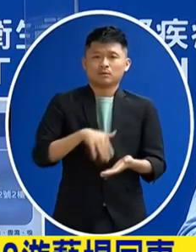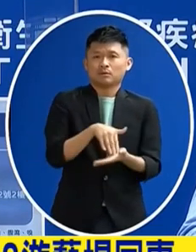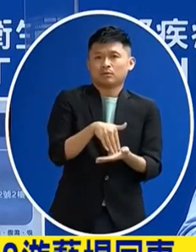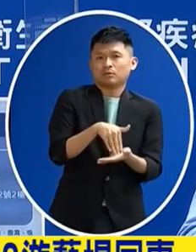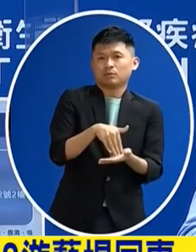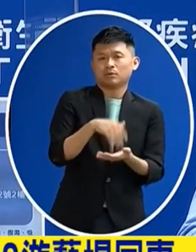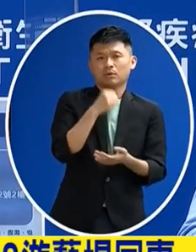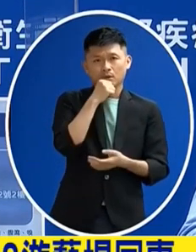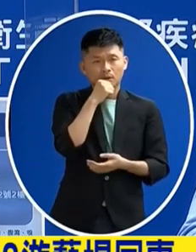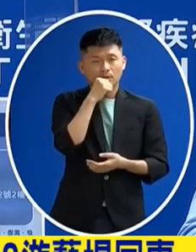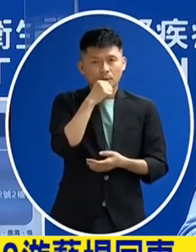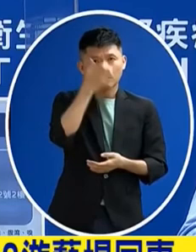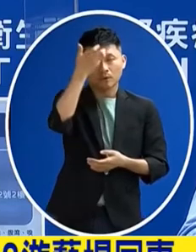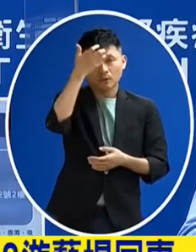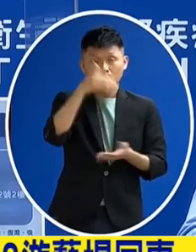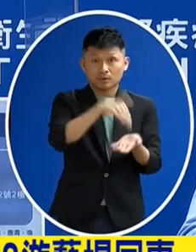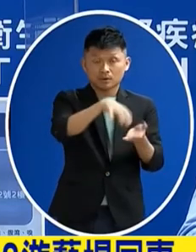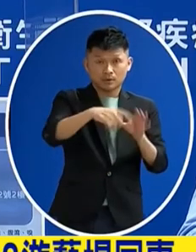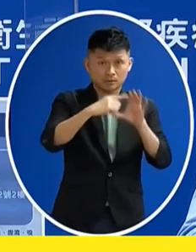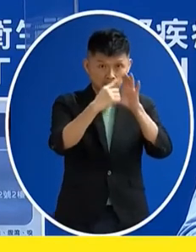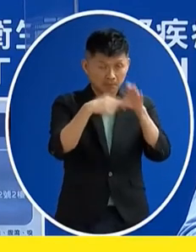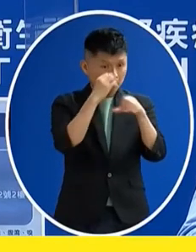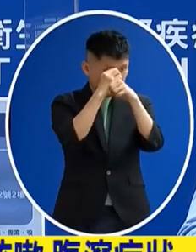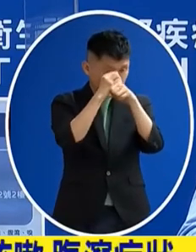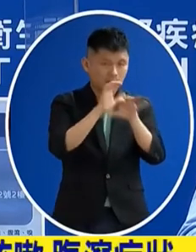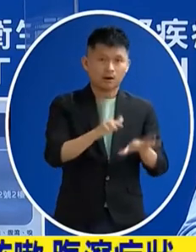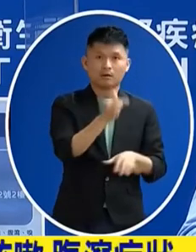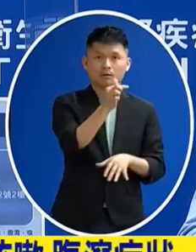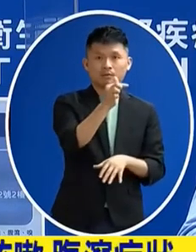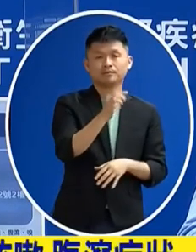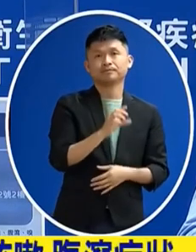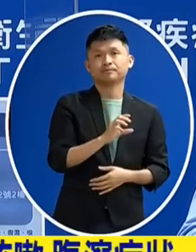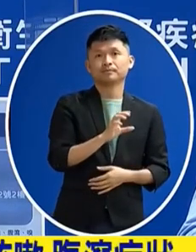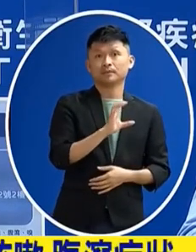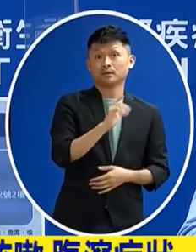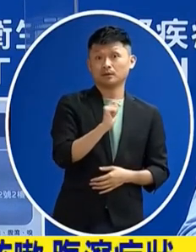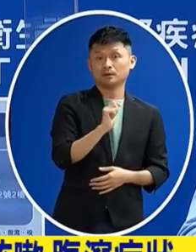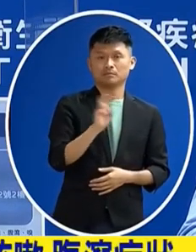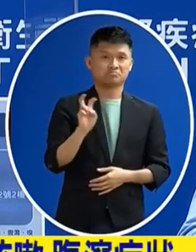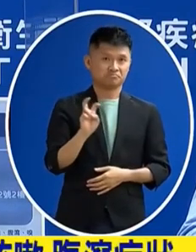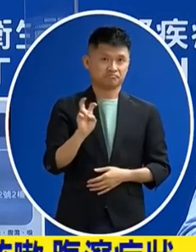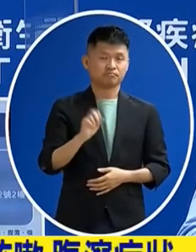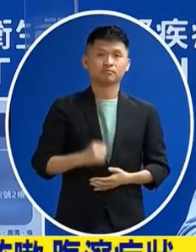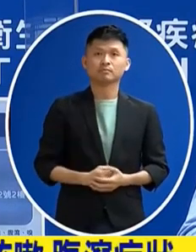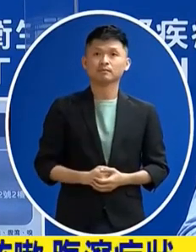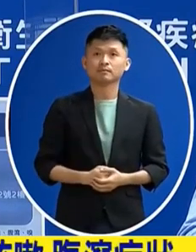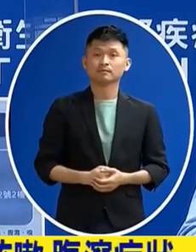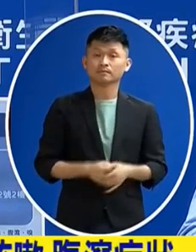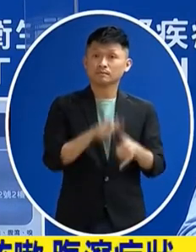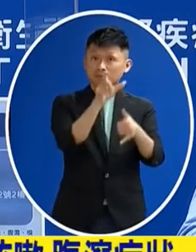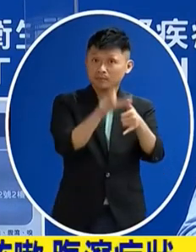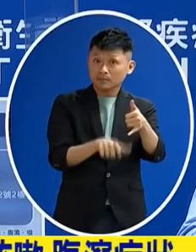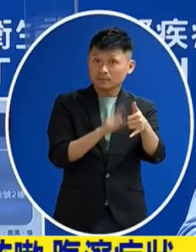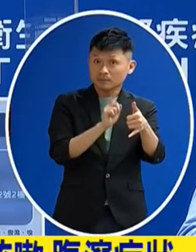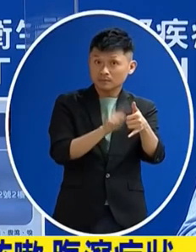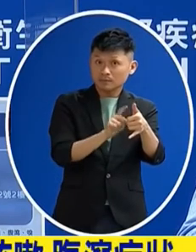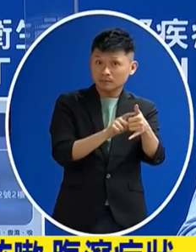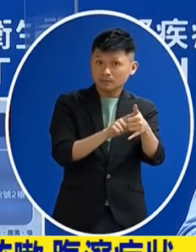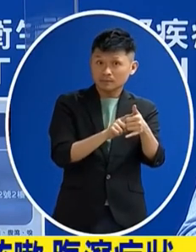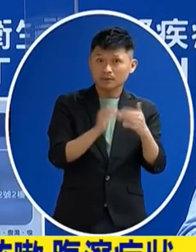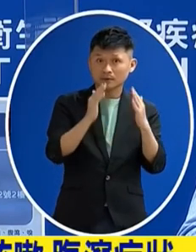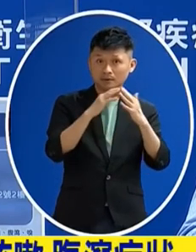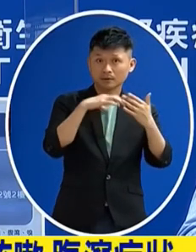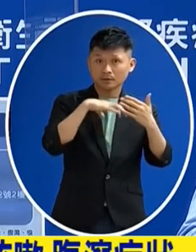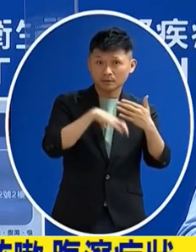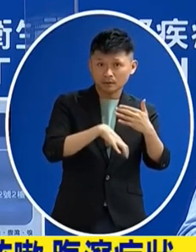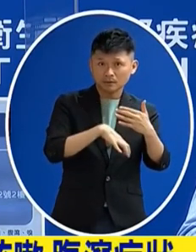症状，在医院就医及采检，那近日确诊，实际值20。那在个案有一个新美好室内